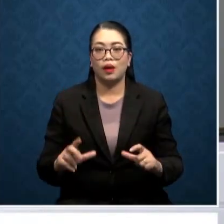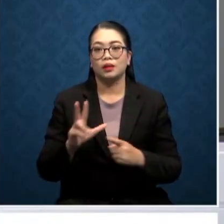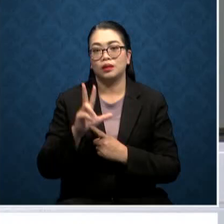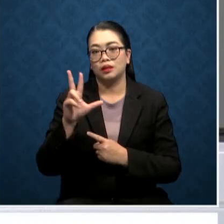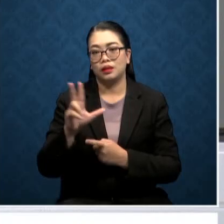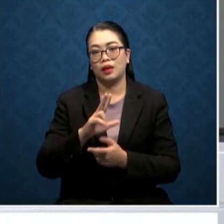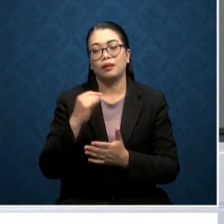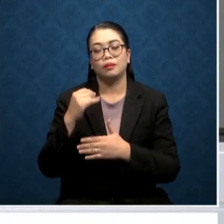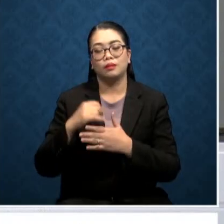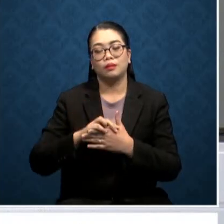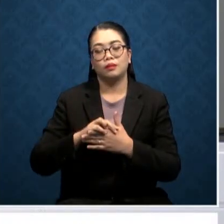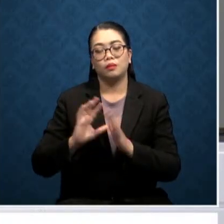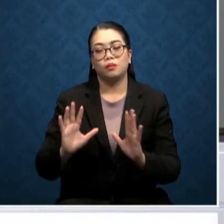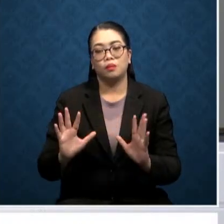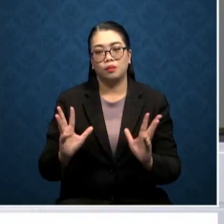สิ้นสุดลง